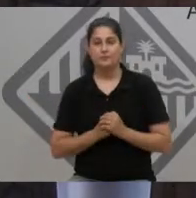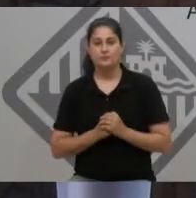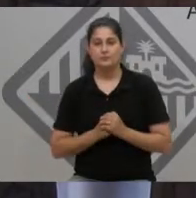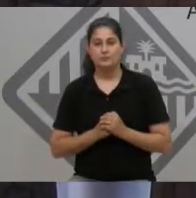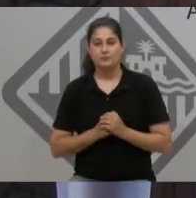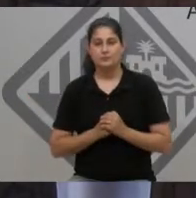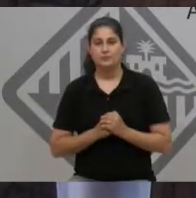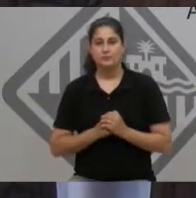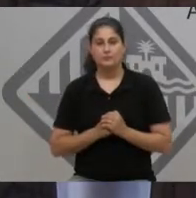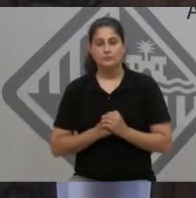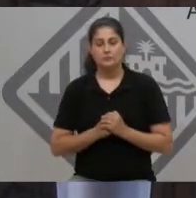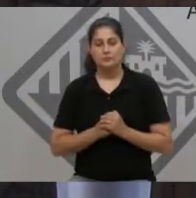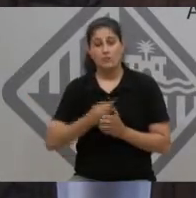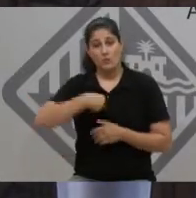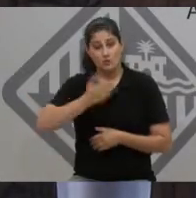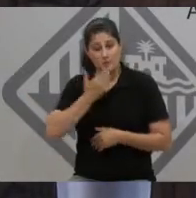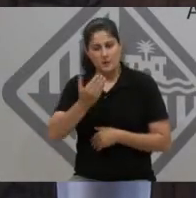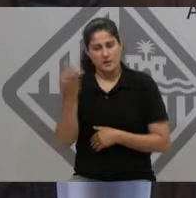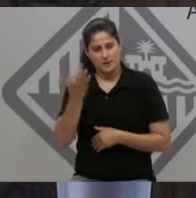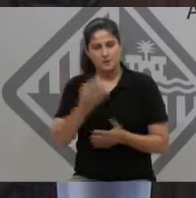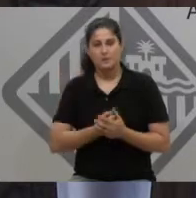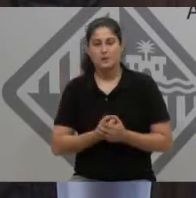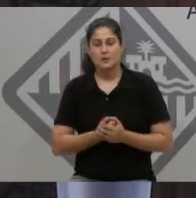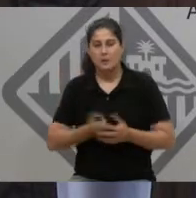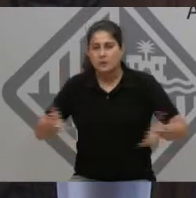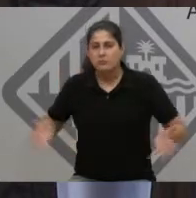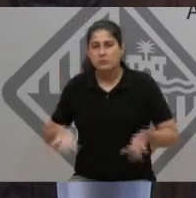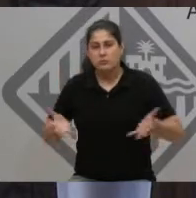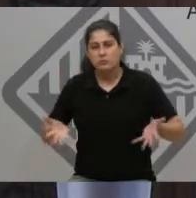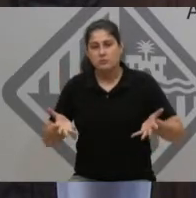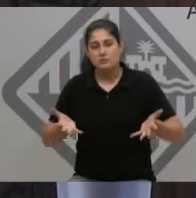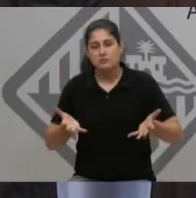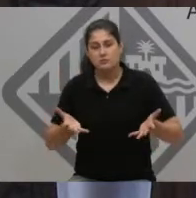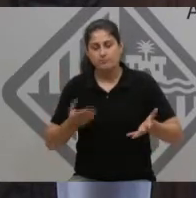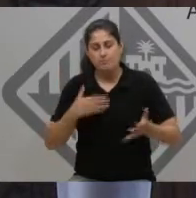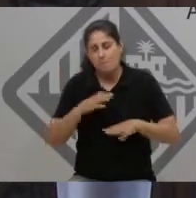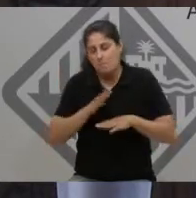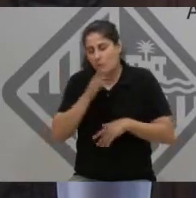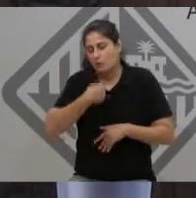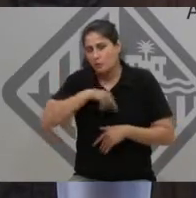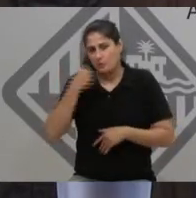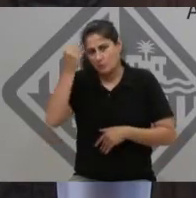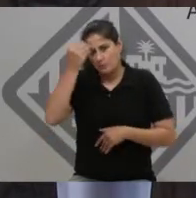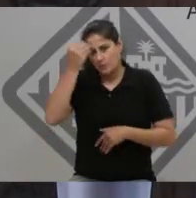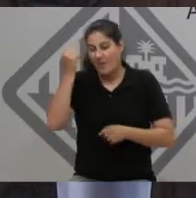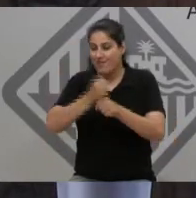En quart lloc, demanem fer un impuls a quelcom que considerem que és important, que és el